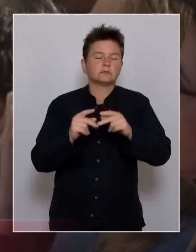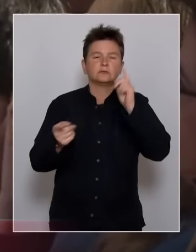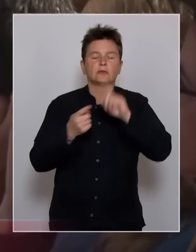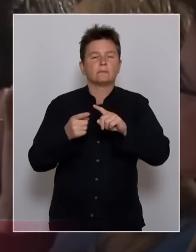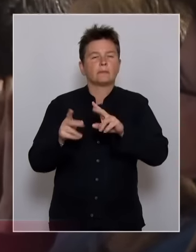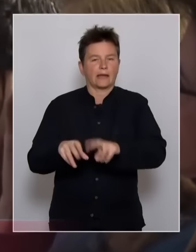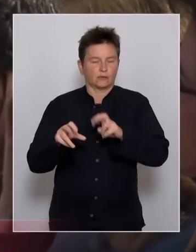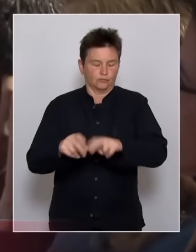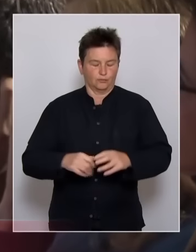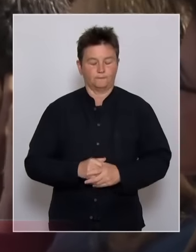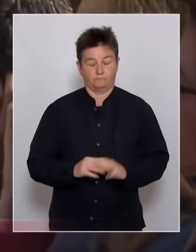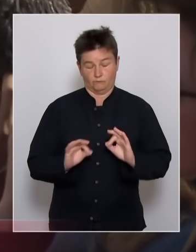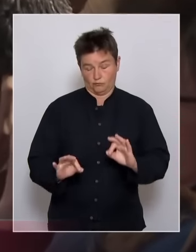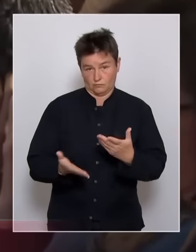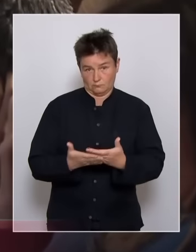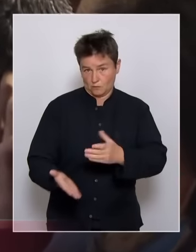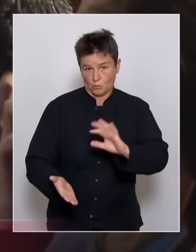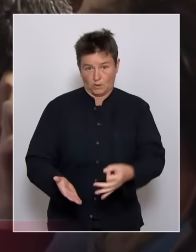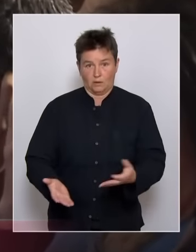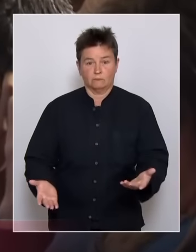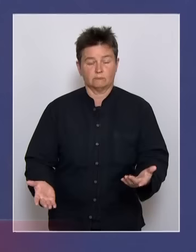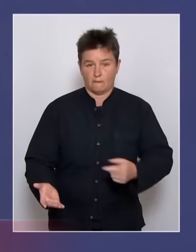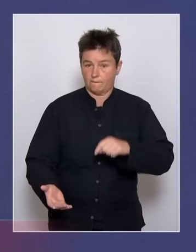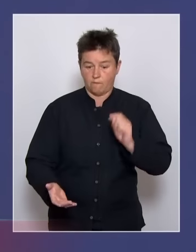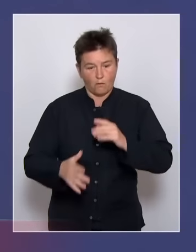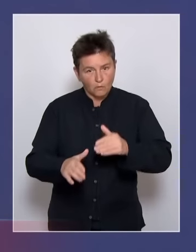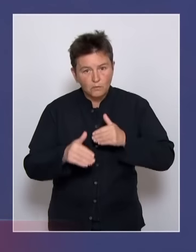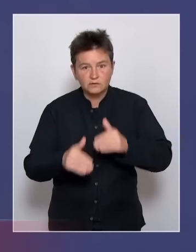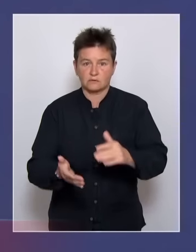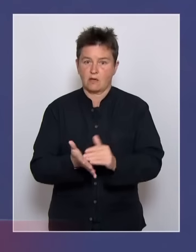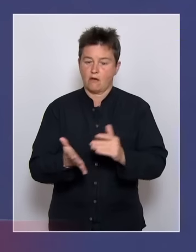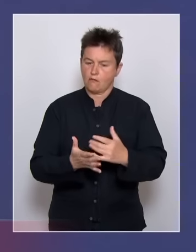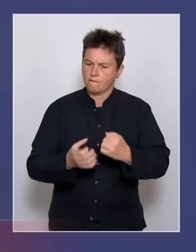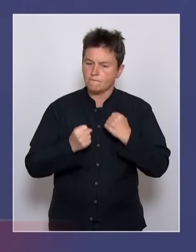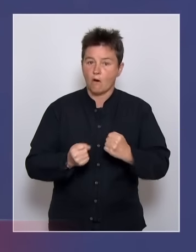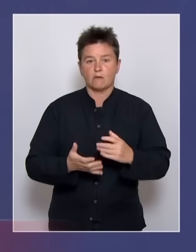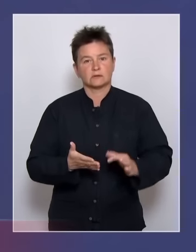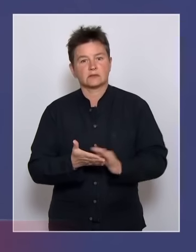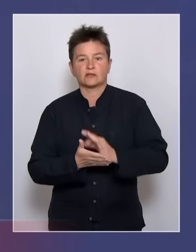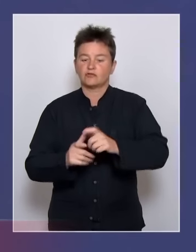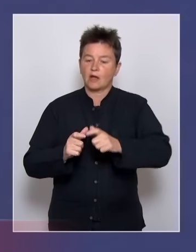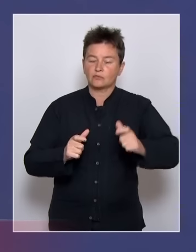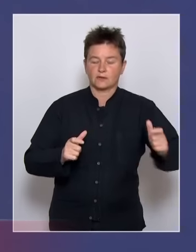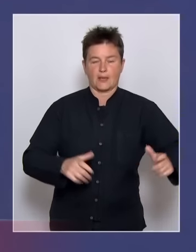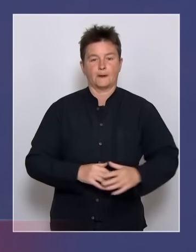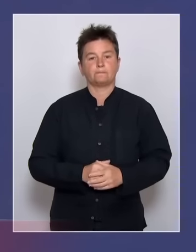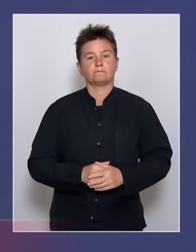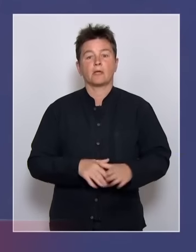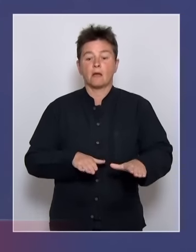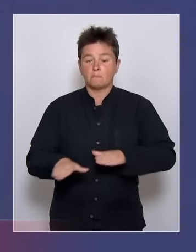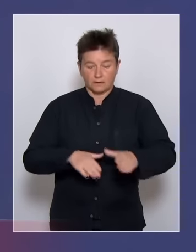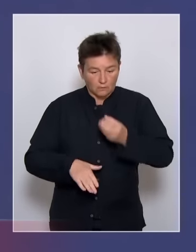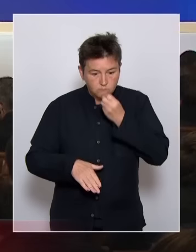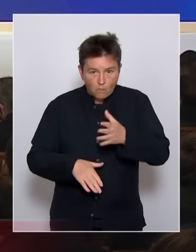dans un instant. Et donc, vous le voyez, oui, nous devons continuer à consolider cette stratégie industrielle sur ces secteurs. La méthode